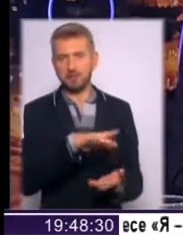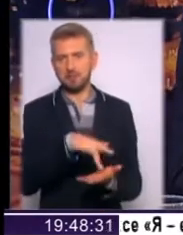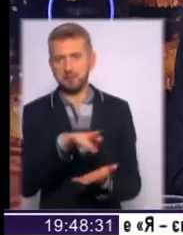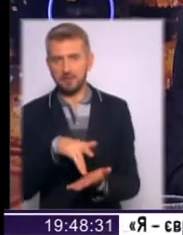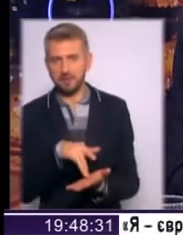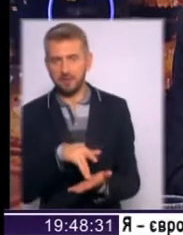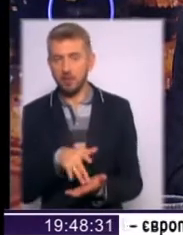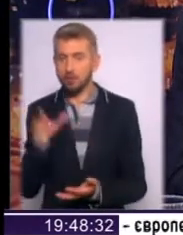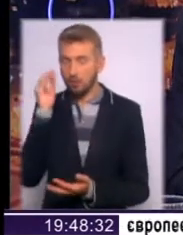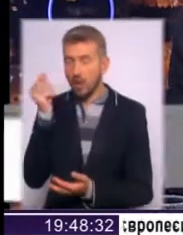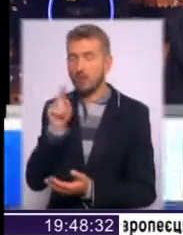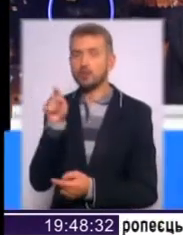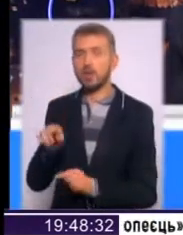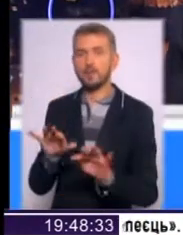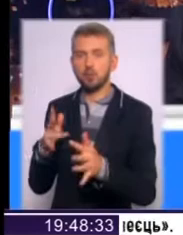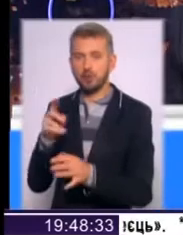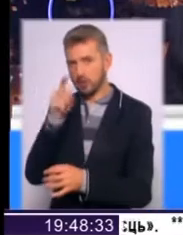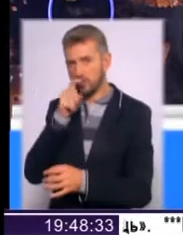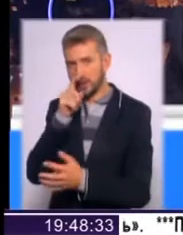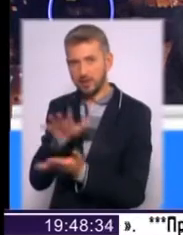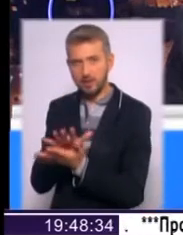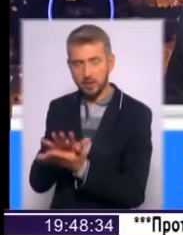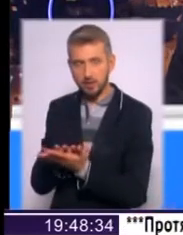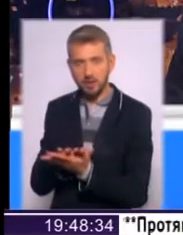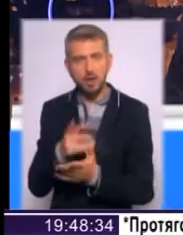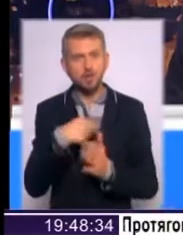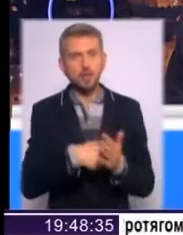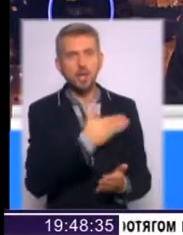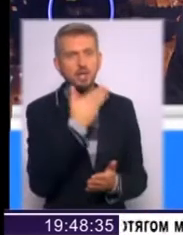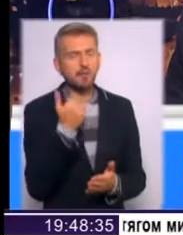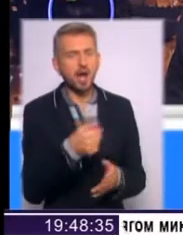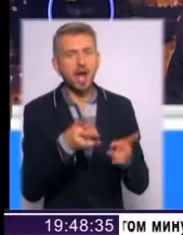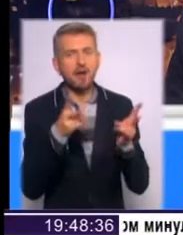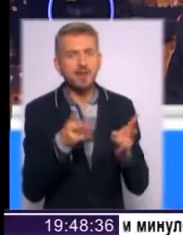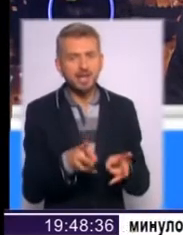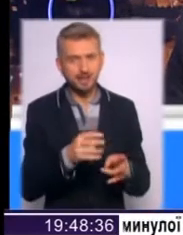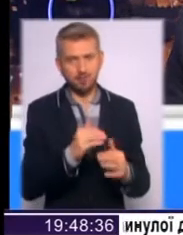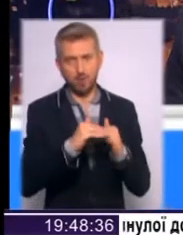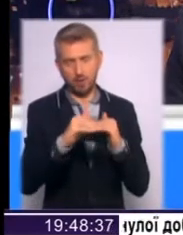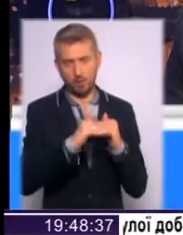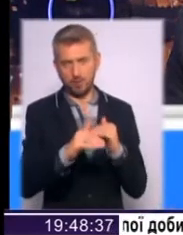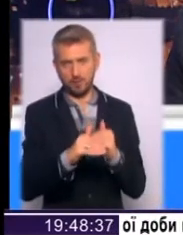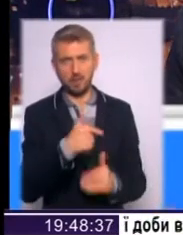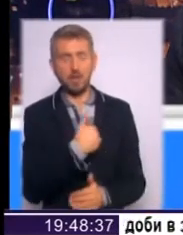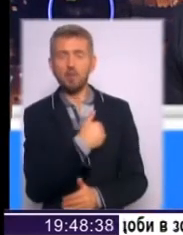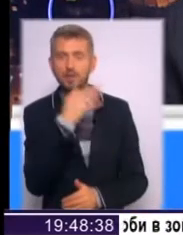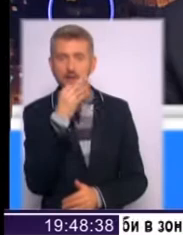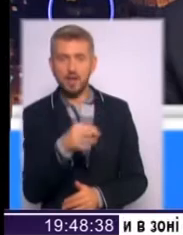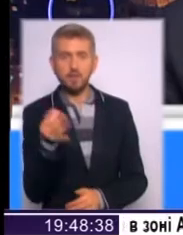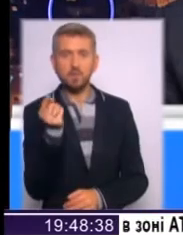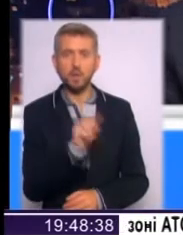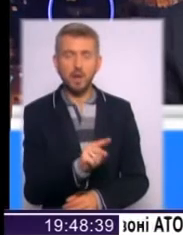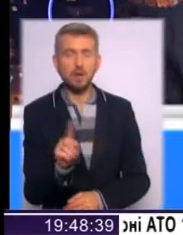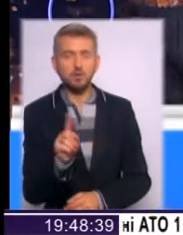Що... з огляду на те, що там відбулося на цьому сміттєзвалищі, що люди... Тому що немає аварійних полігонів. Так, так. Я хотів сказати про те,